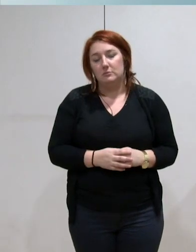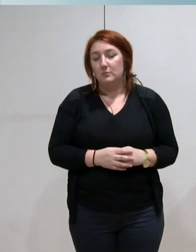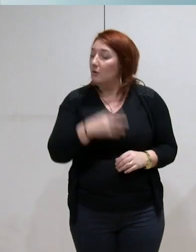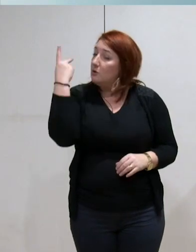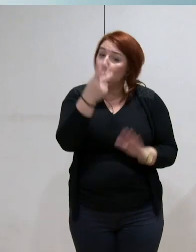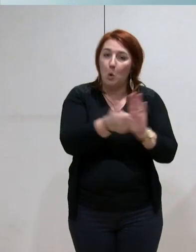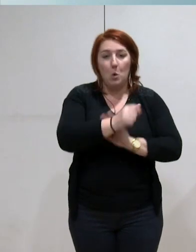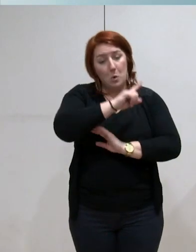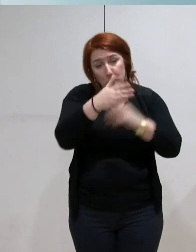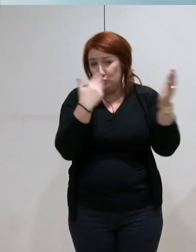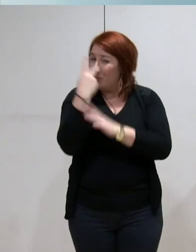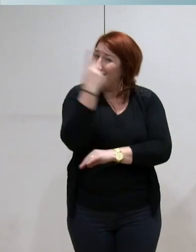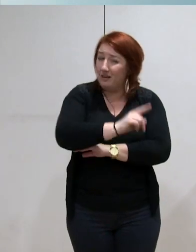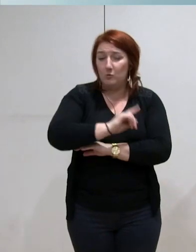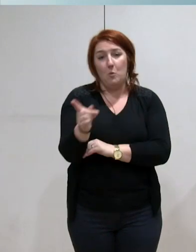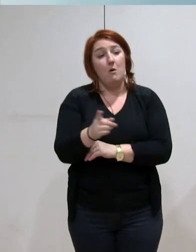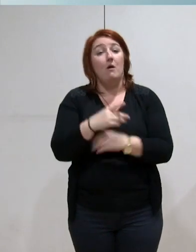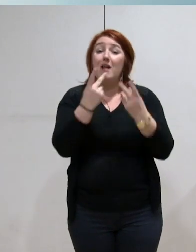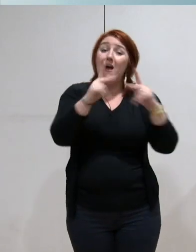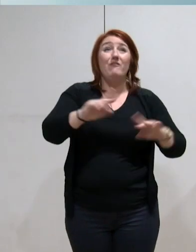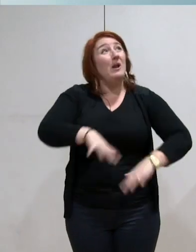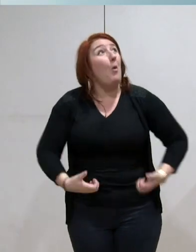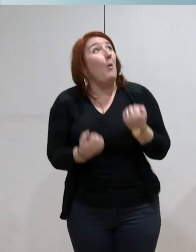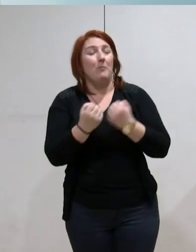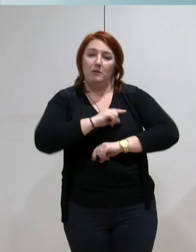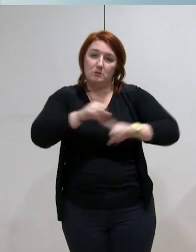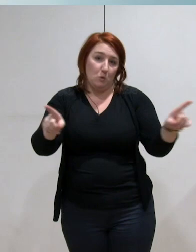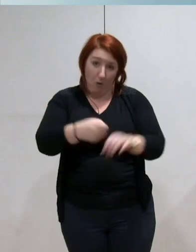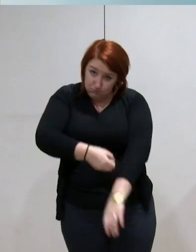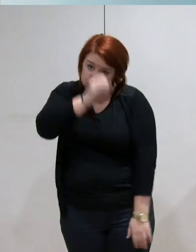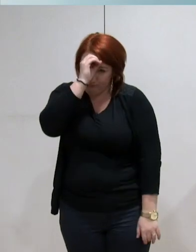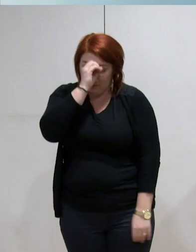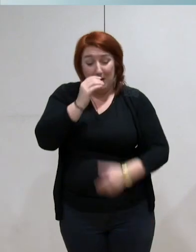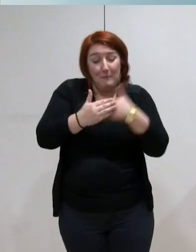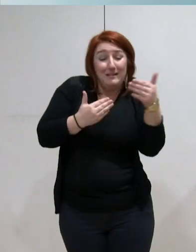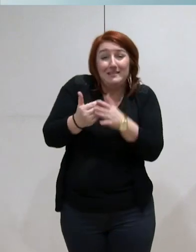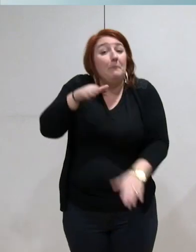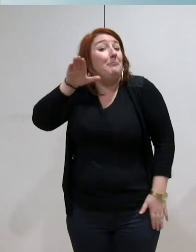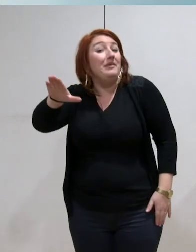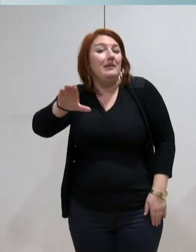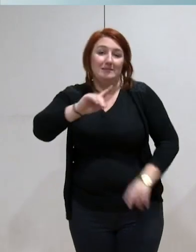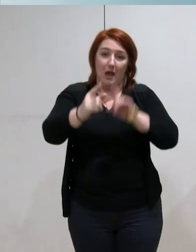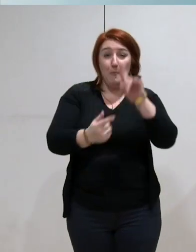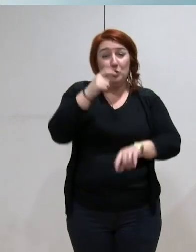ce n'est pas son métier elle ne sait pas le faire ce métier il doit être fait par des spécialistes nous sommes en train d'examiner